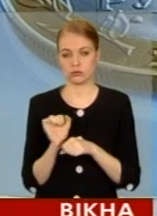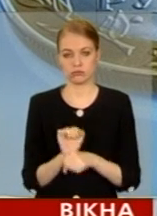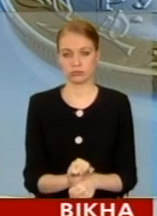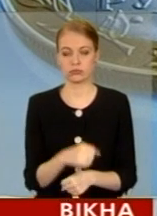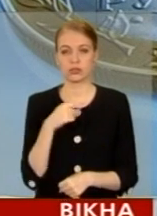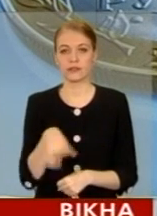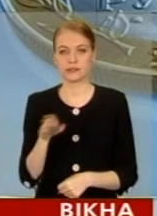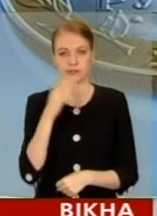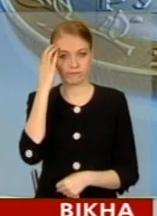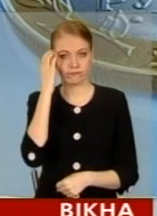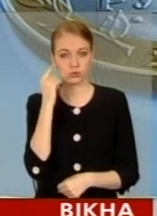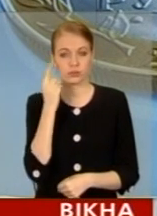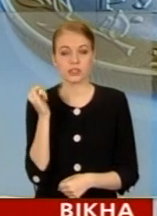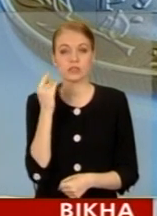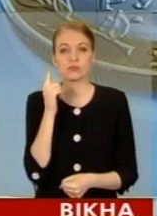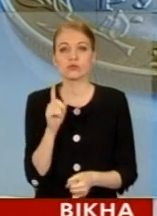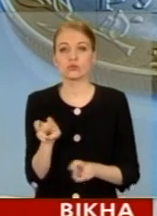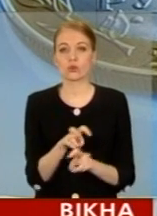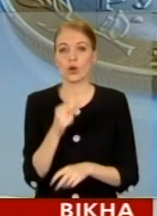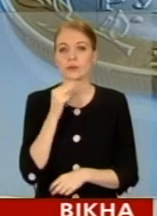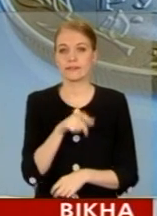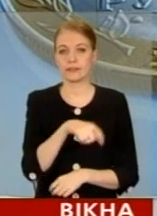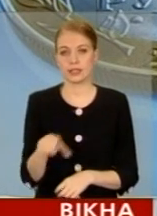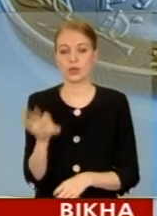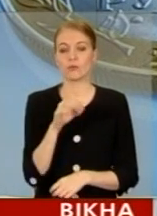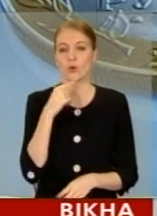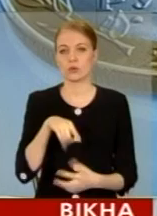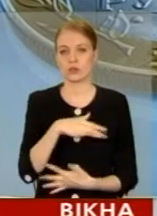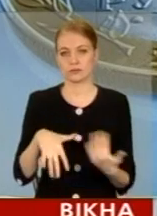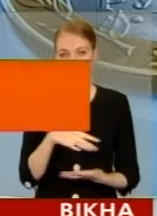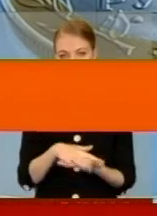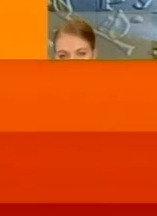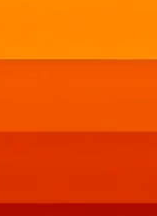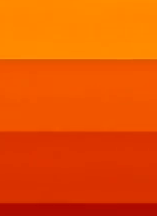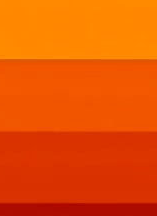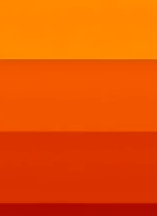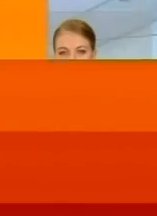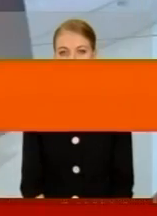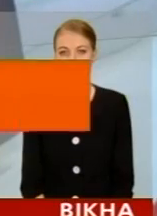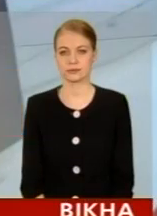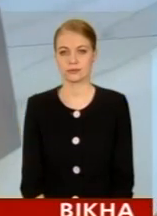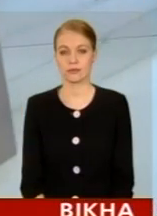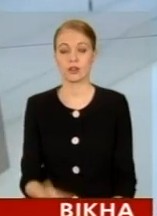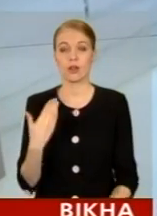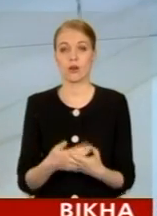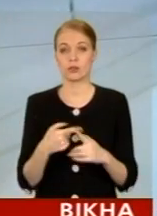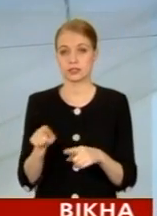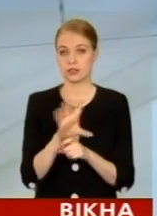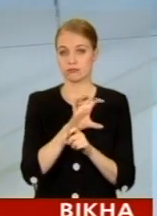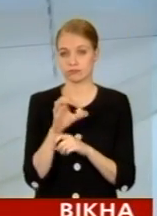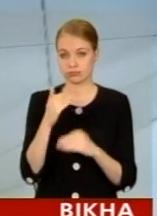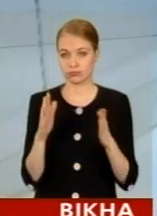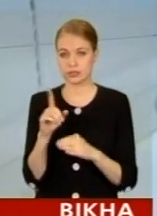Держдуми чухають потилиці і шукають винних. Про російський колапс Борис Сачалко. Ось це фотокартки з